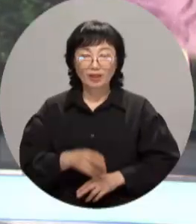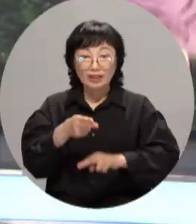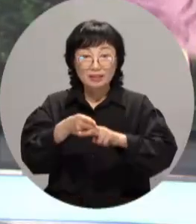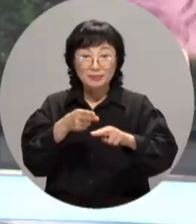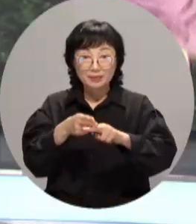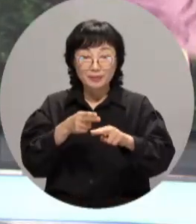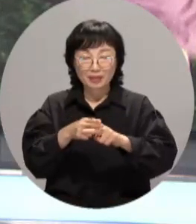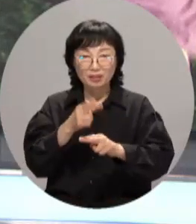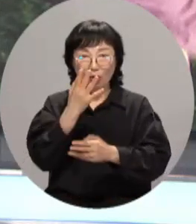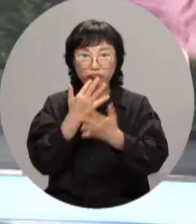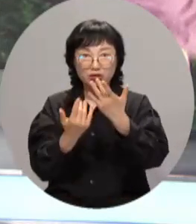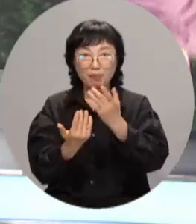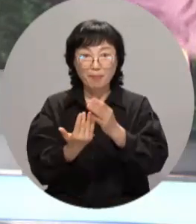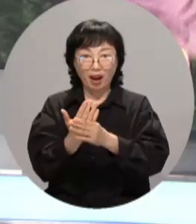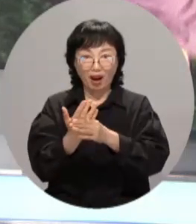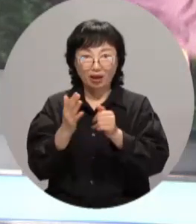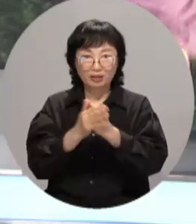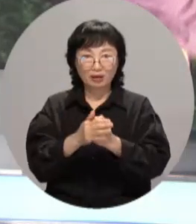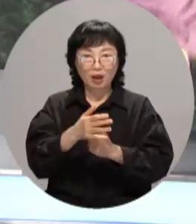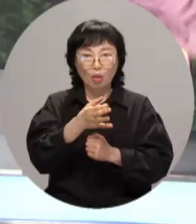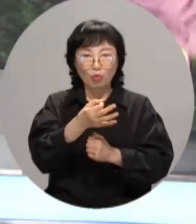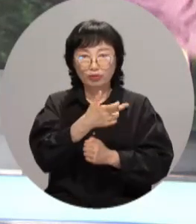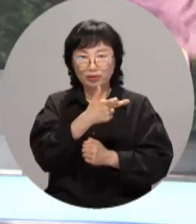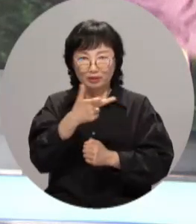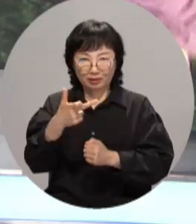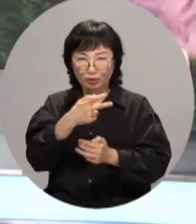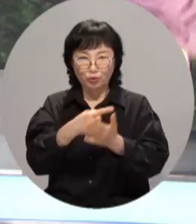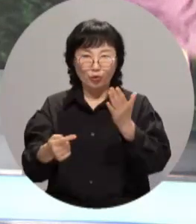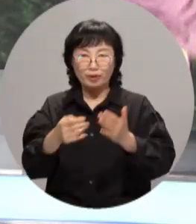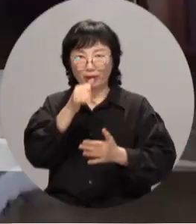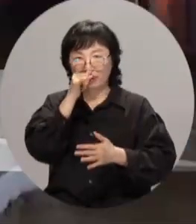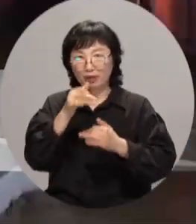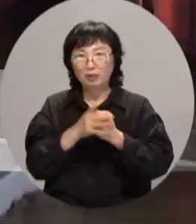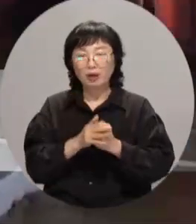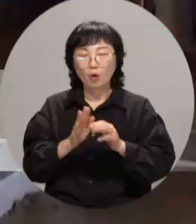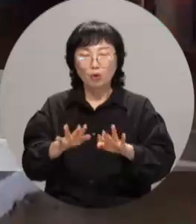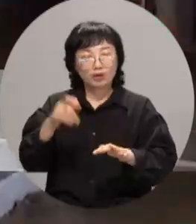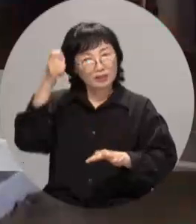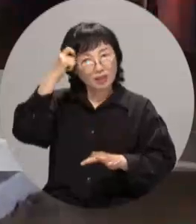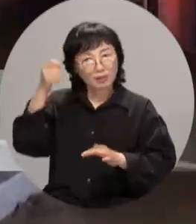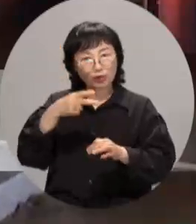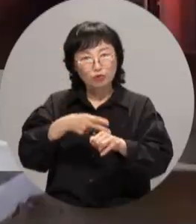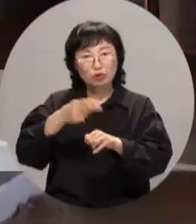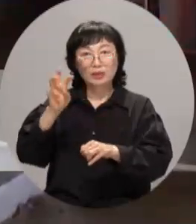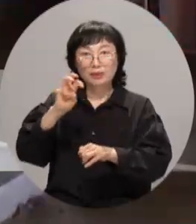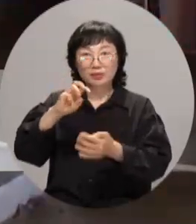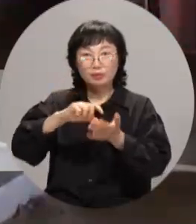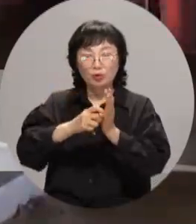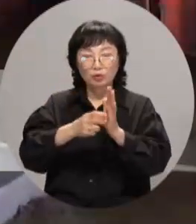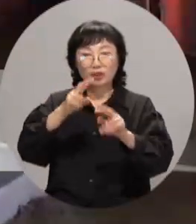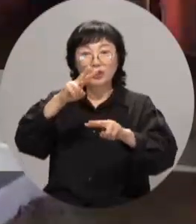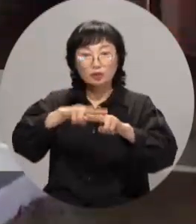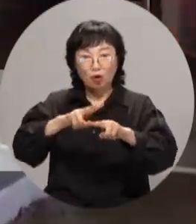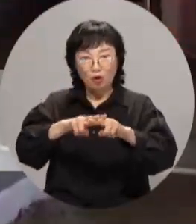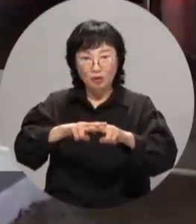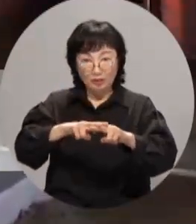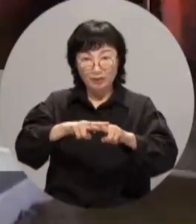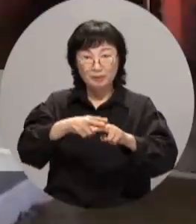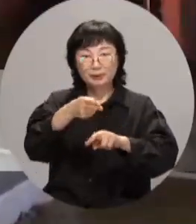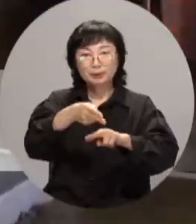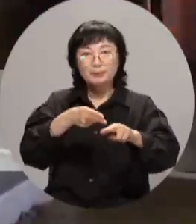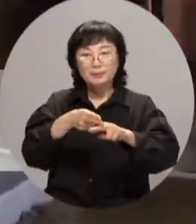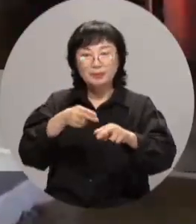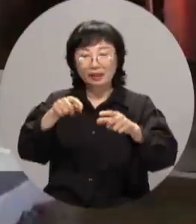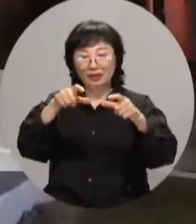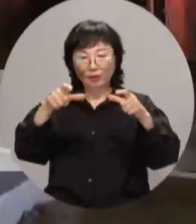음식점에서 불이 나 수천만 원의 재산 피해가 났습니다. 오늘 새벽 2시 반쯤 정읍 칠보면의 한 음식점에서